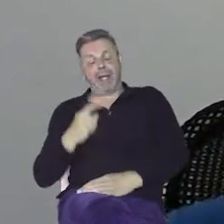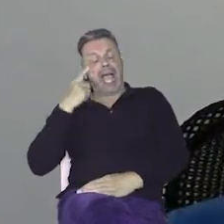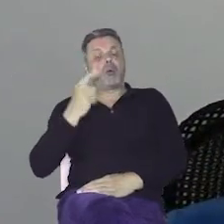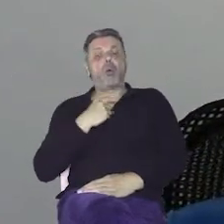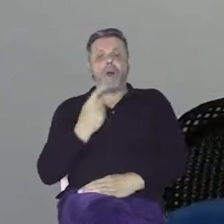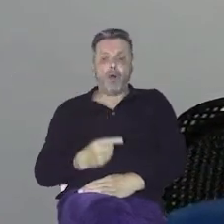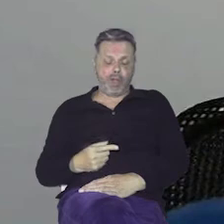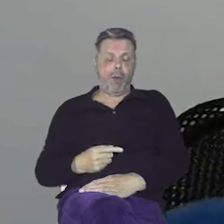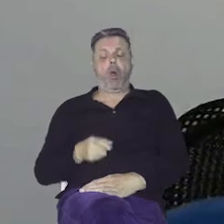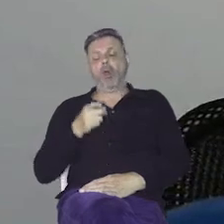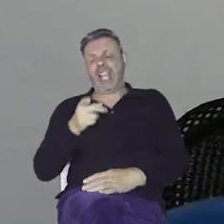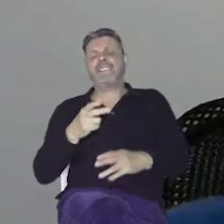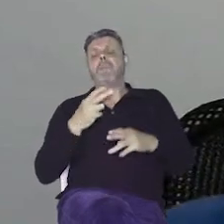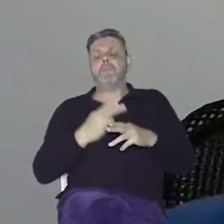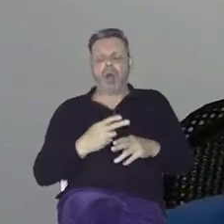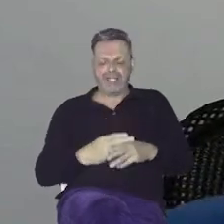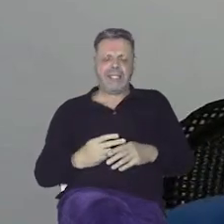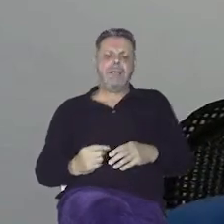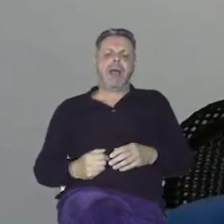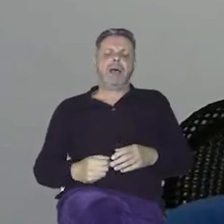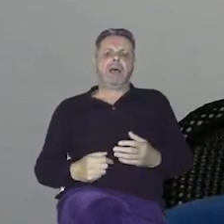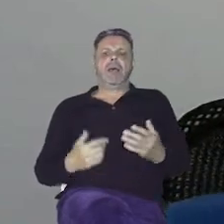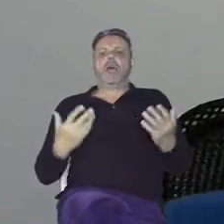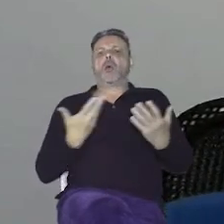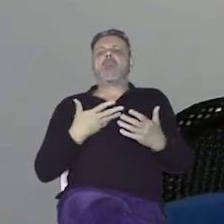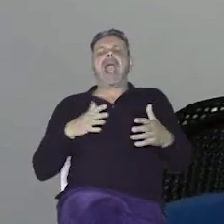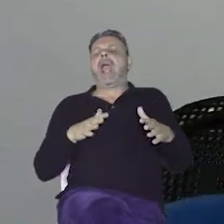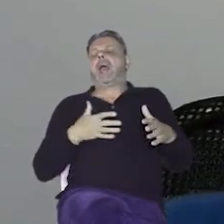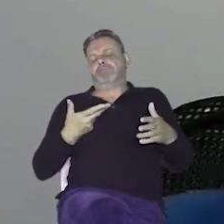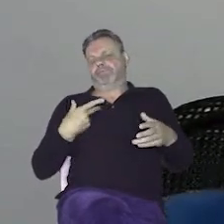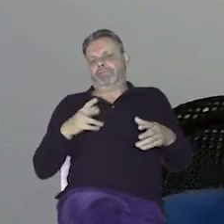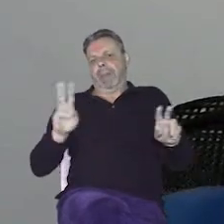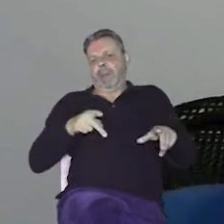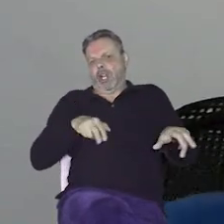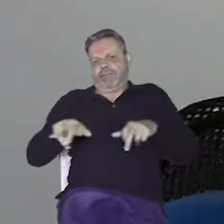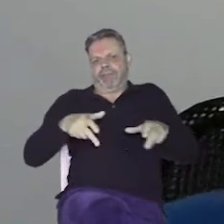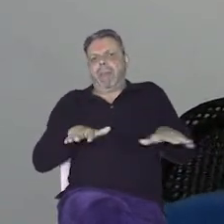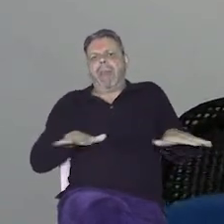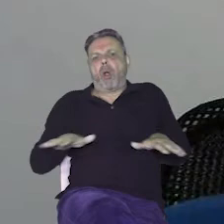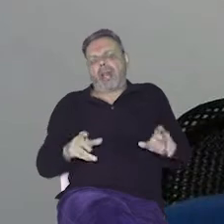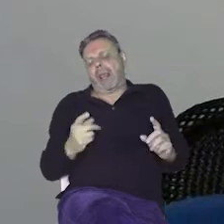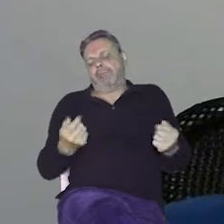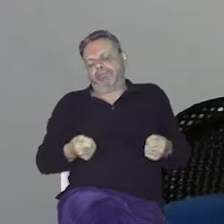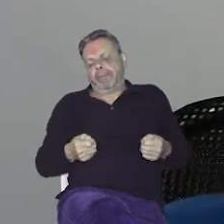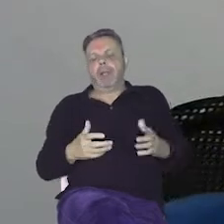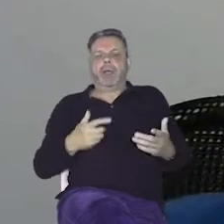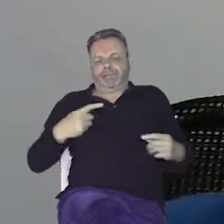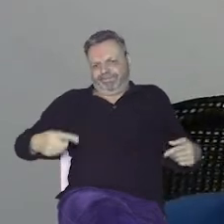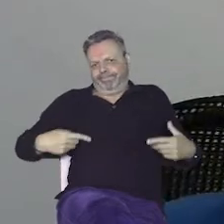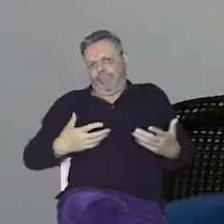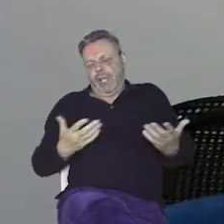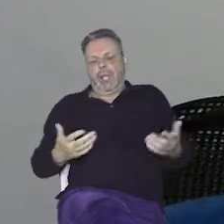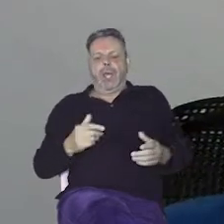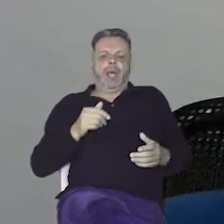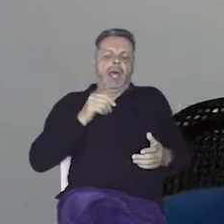od Alzheimerove bolesti koji je nepokretan, ukoliko on dođe ili na drugi način, a to znači